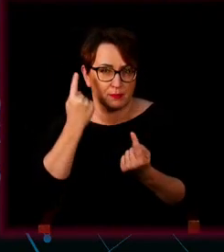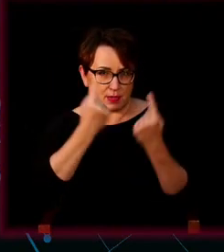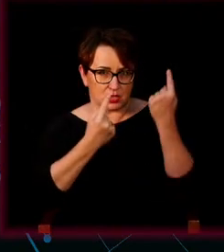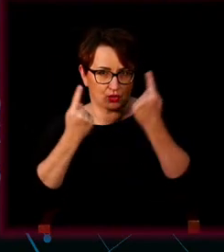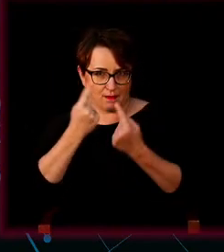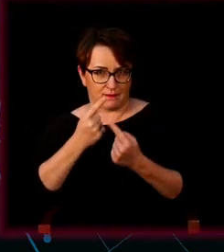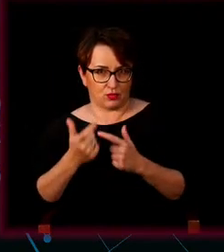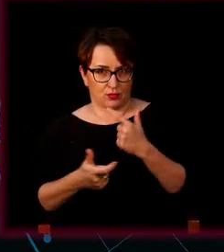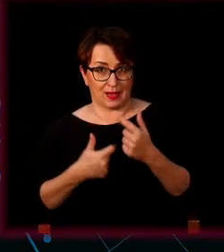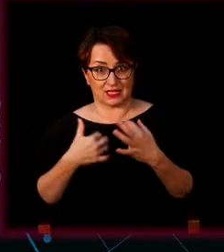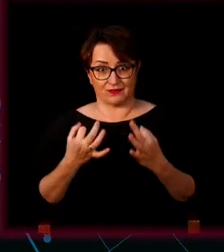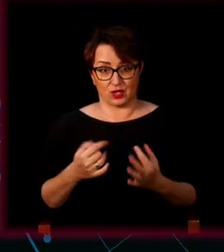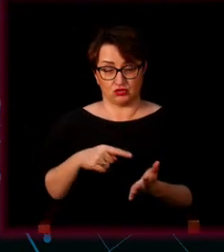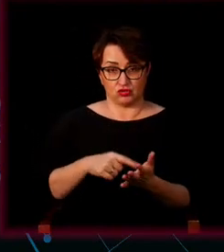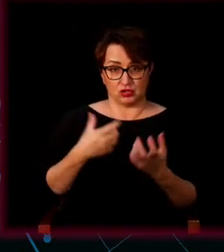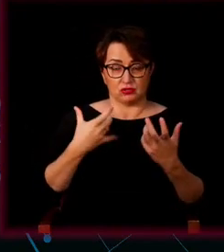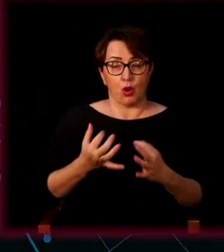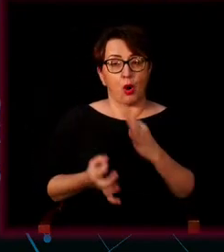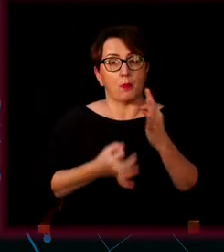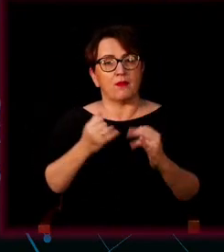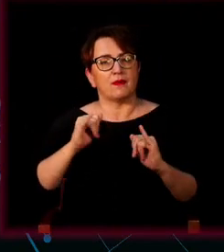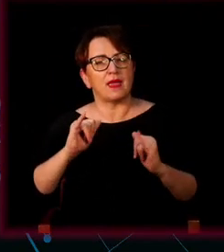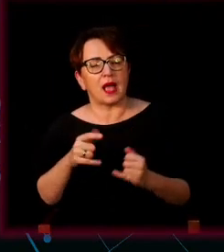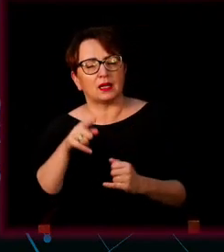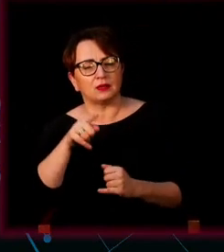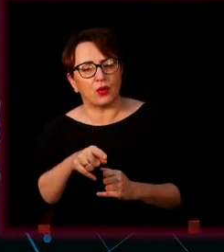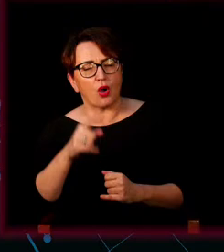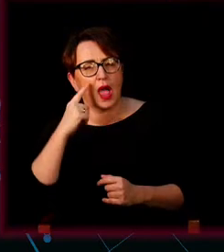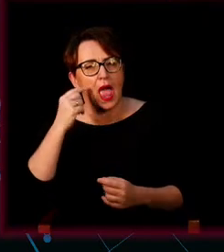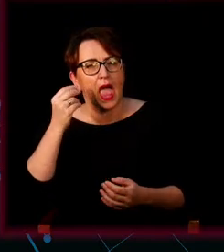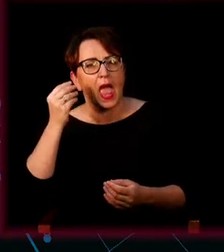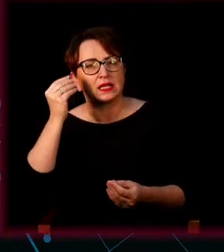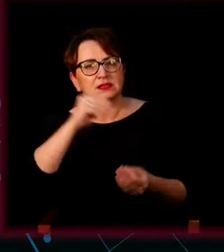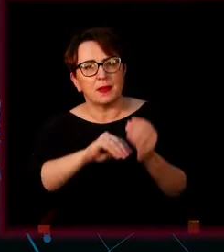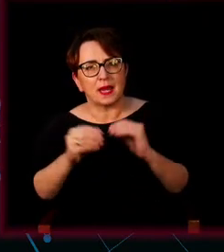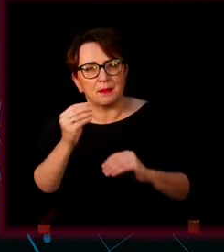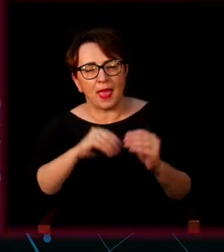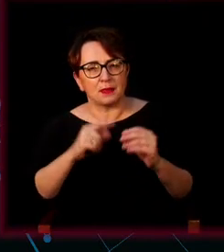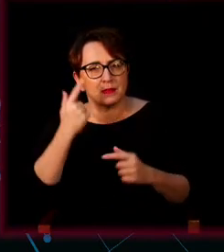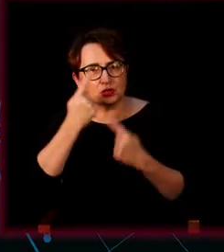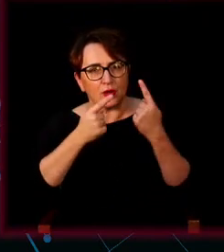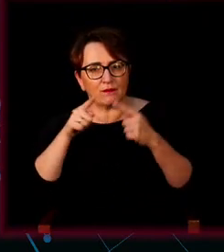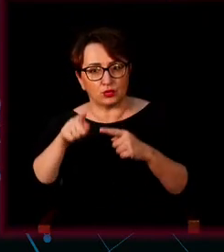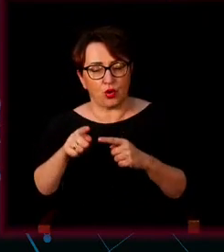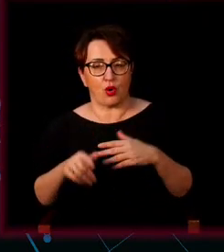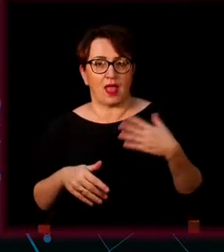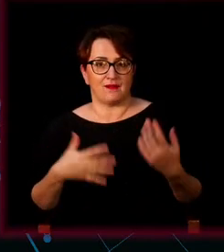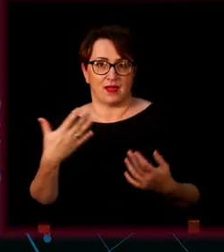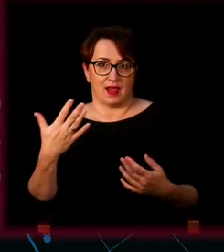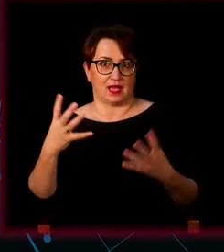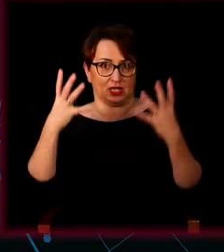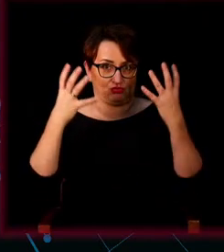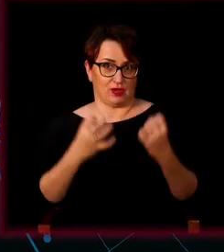właśnie dzisiaj chcę opowiedzieć o tym, jakiego rodzaju eksperymentem myślowym jest Lewa Ręka Ciemności.